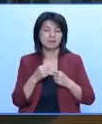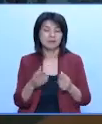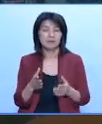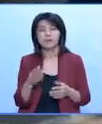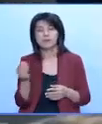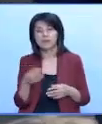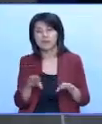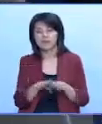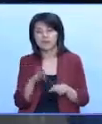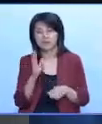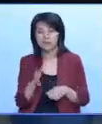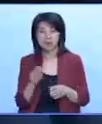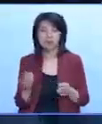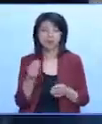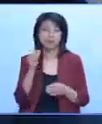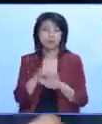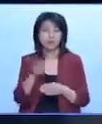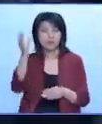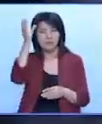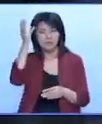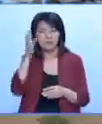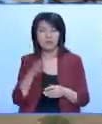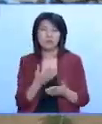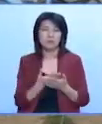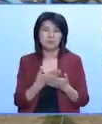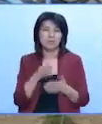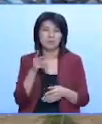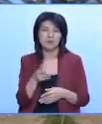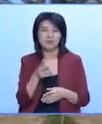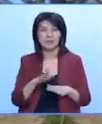планируют охватить дополнительным образованием около 2000 детей. Мурат Ибилмажет и это Сакпарат.